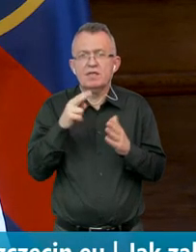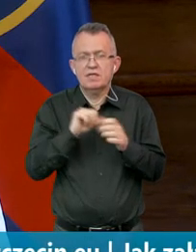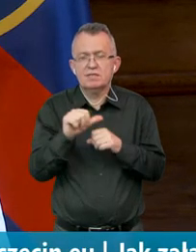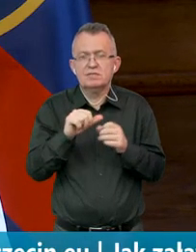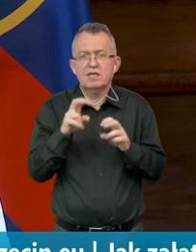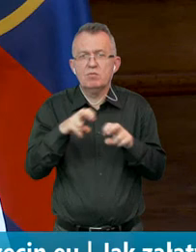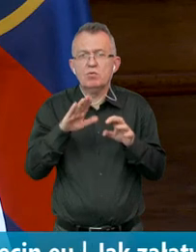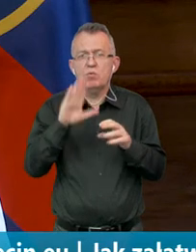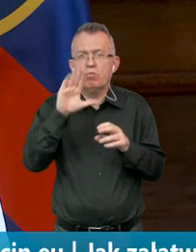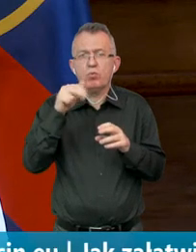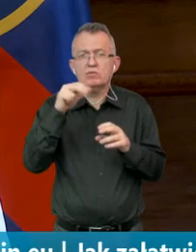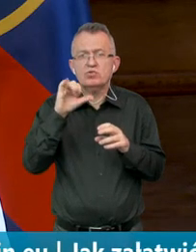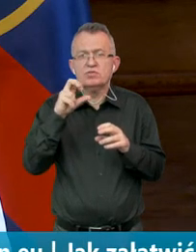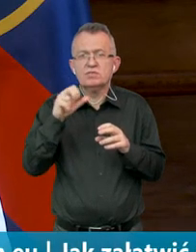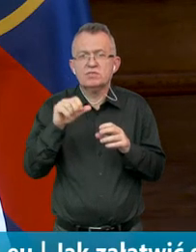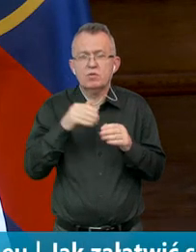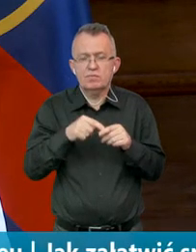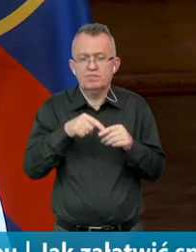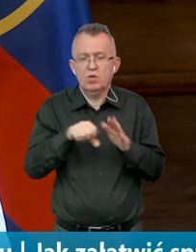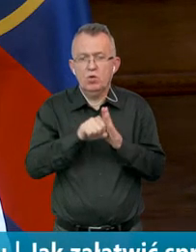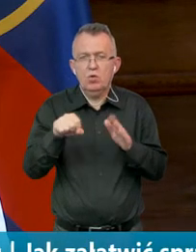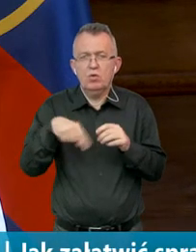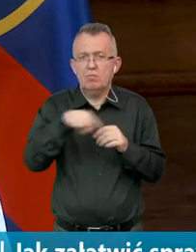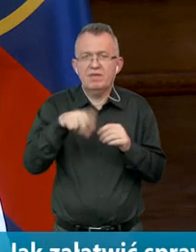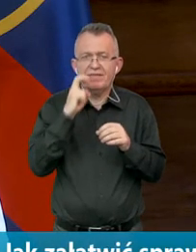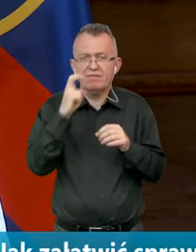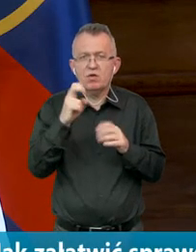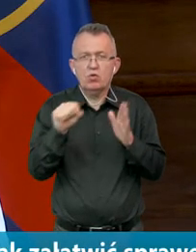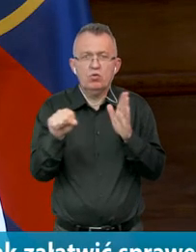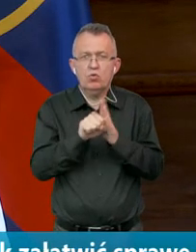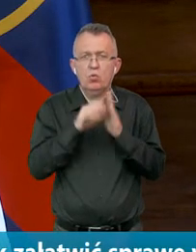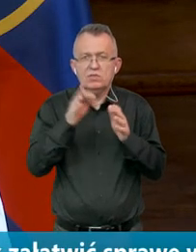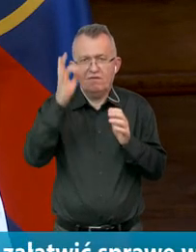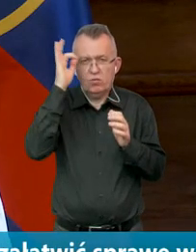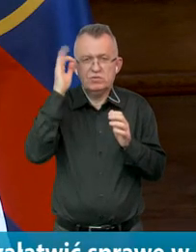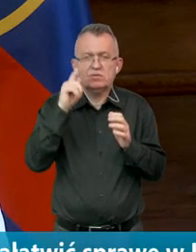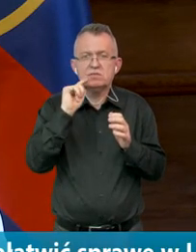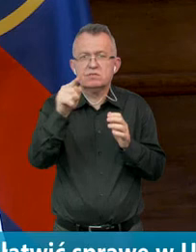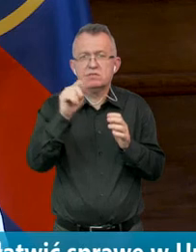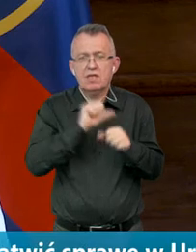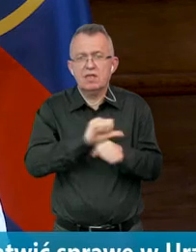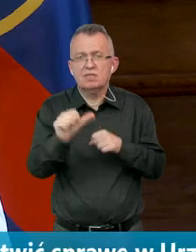remont ulicy Budziszyńskiej na odcinku od pętli tramwajowej do Włościańskiej? Jest to